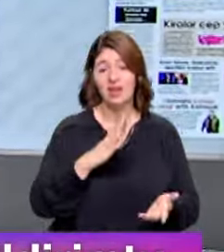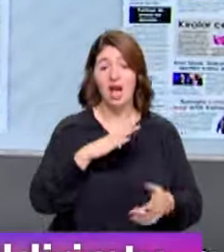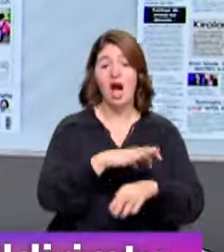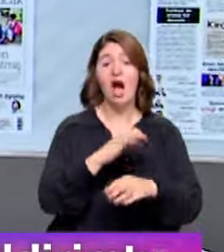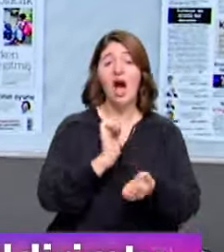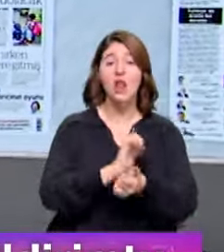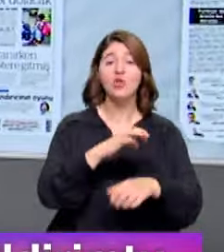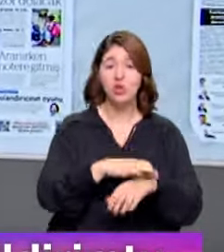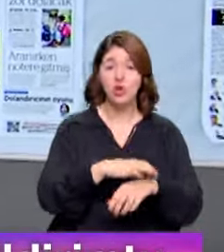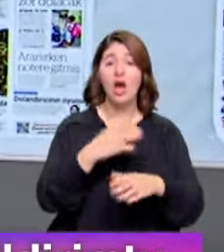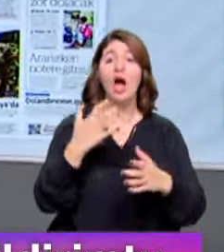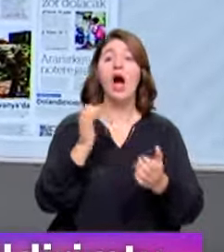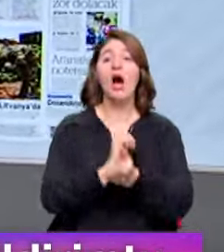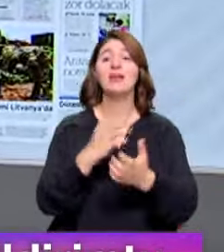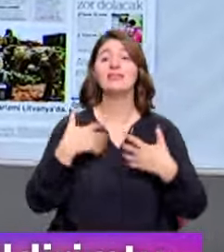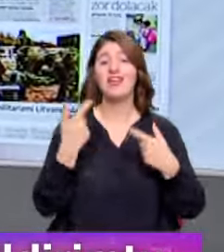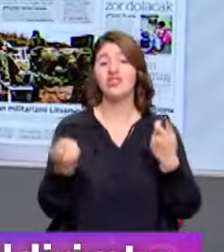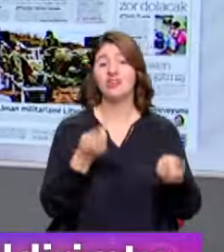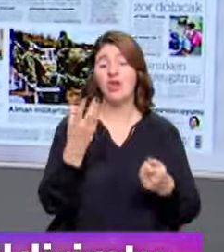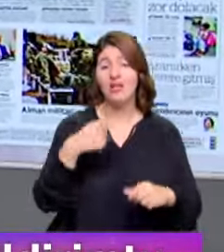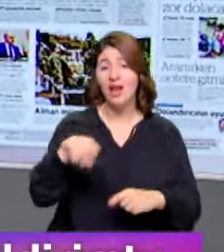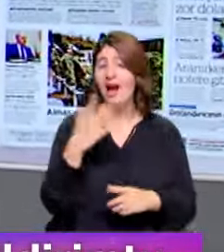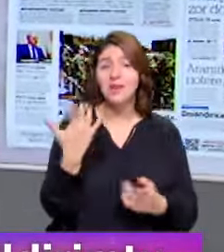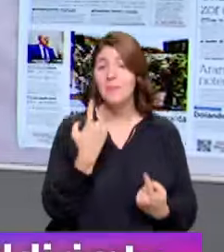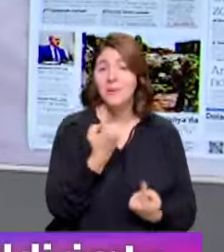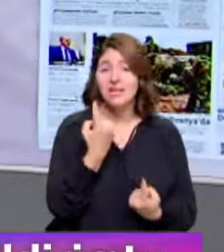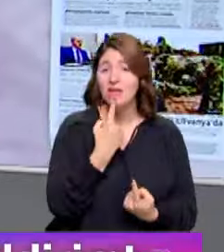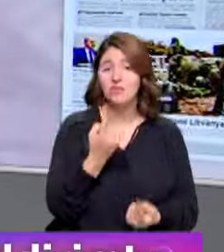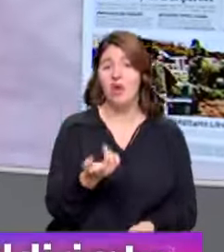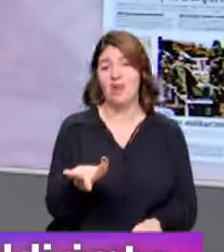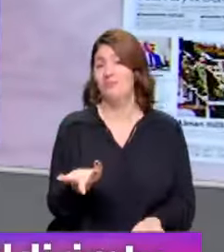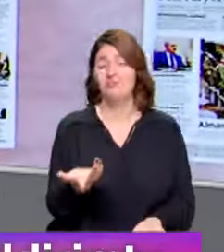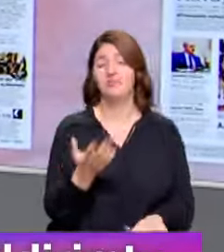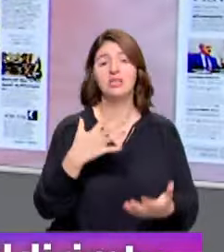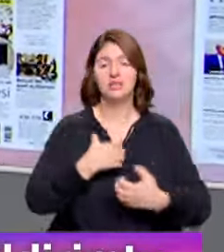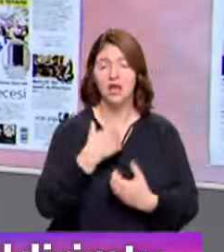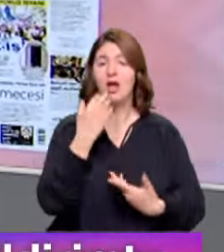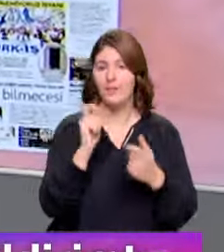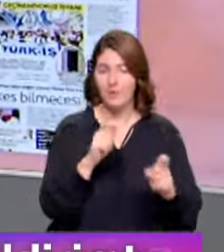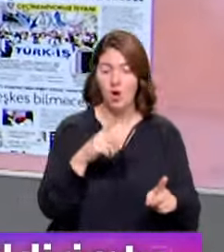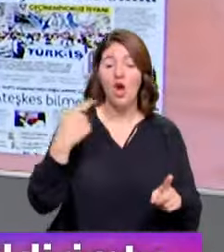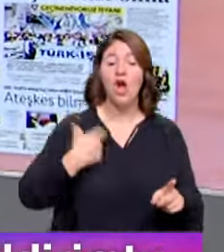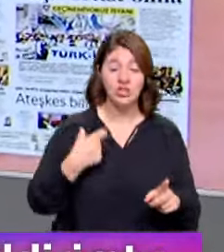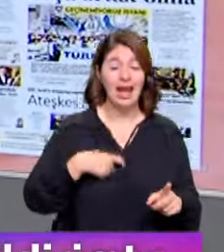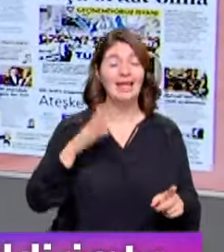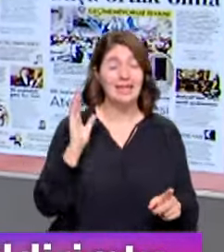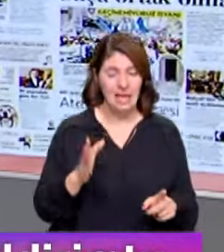hekimleri, aile sağlığı çalışanları olarak hangi birini sayayım diye sıkıntısıyla getiriyor. Özellikle